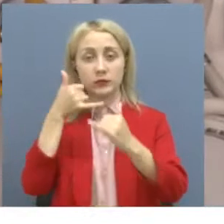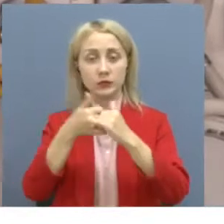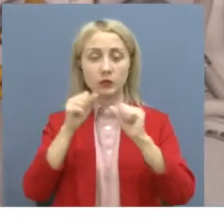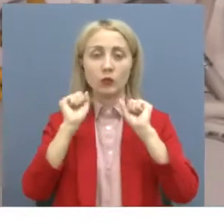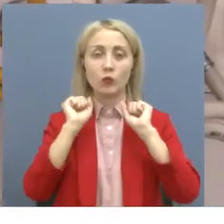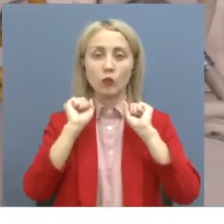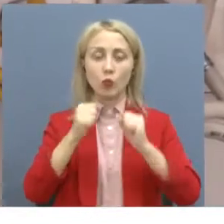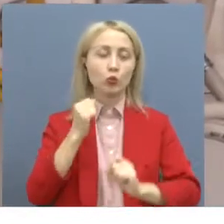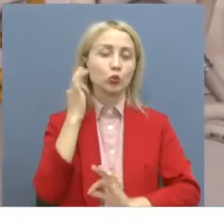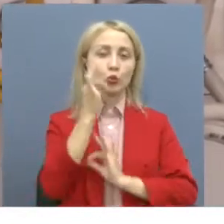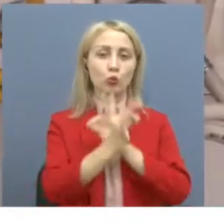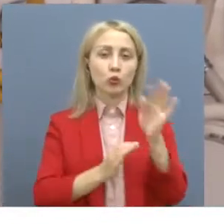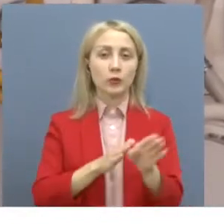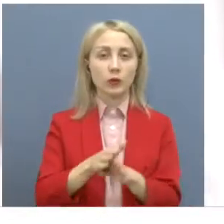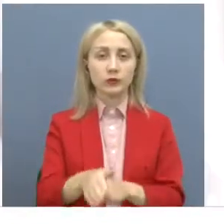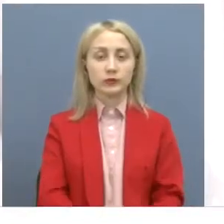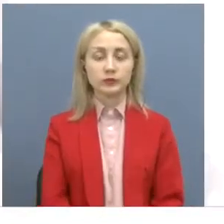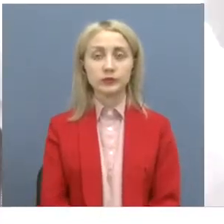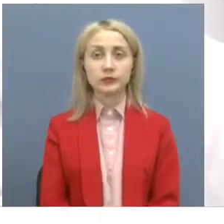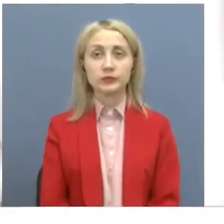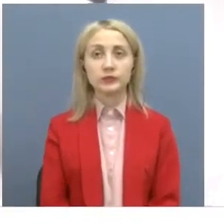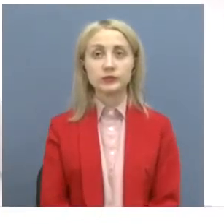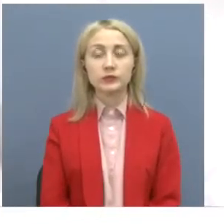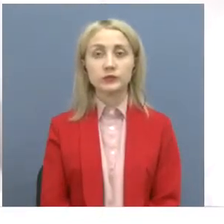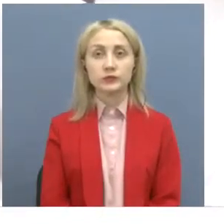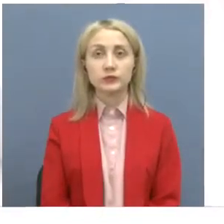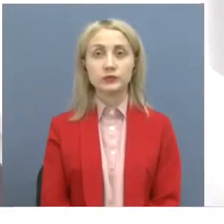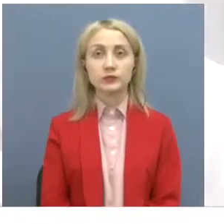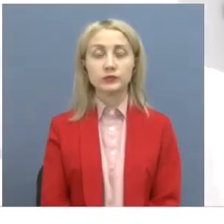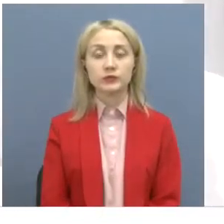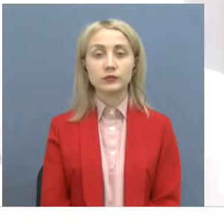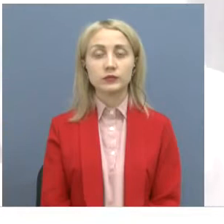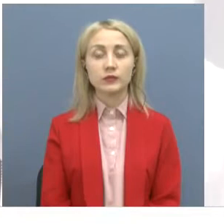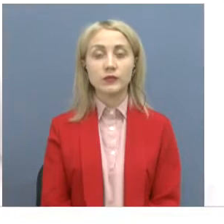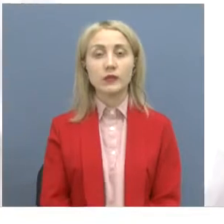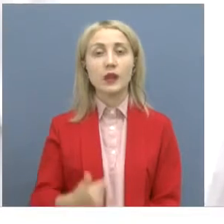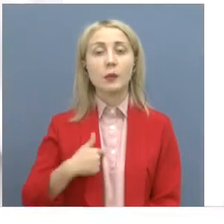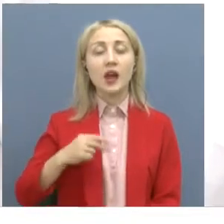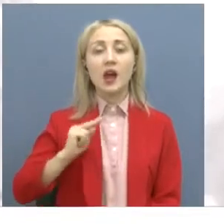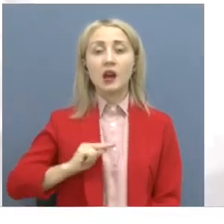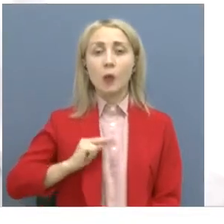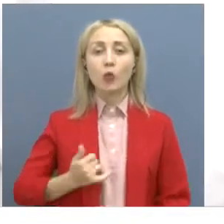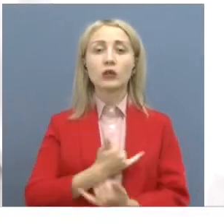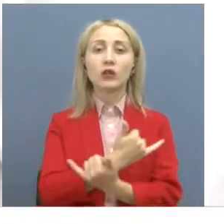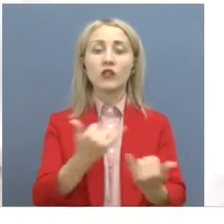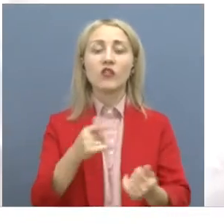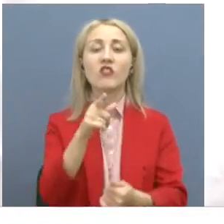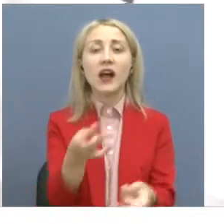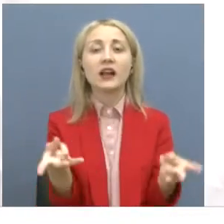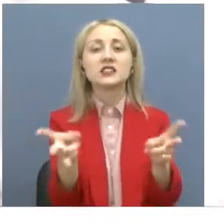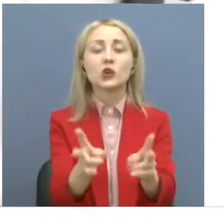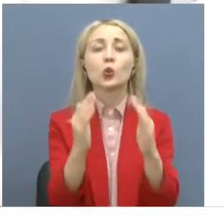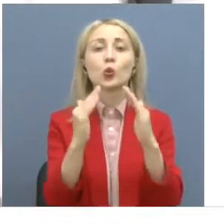адамның өмірі екенін жақсы түсінеді. Оставайтесь дома. Індеттен сақтаныңыздар. Біз сіздер үшін жұмыстамыз. Сіздер біз